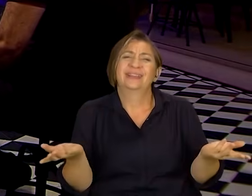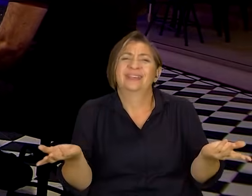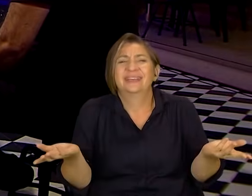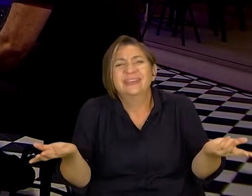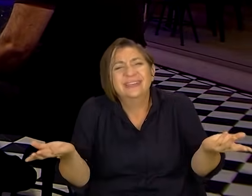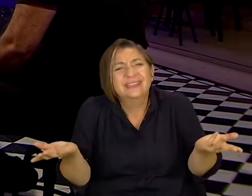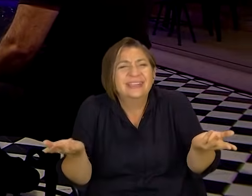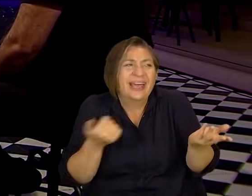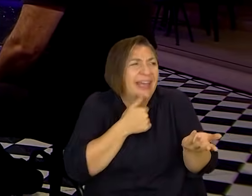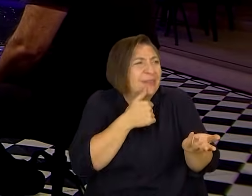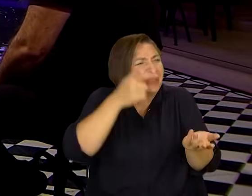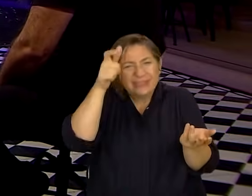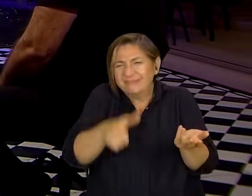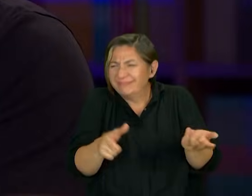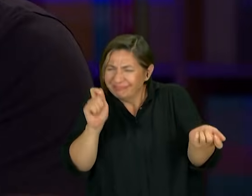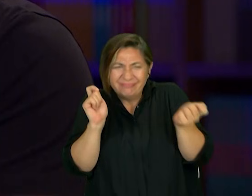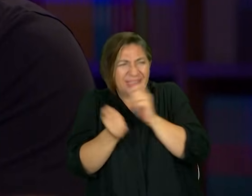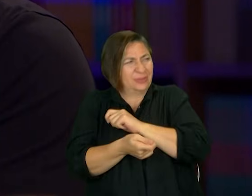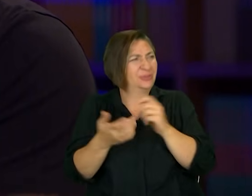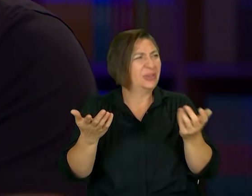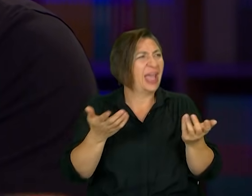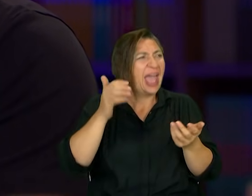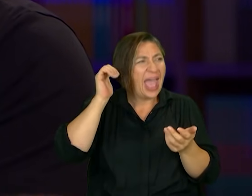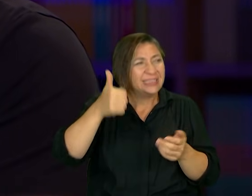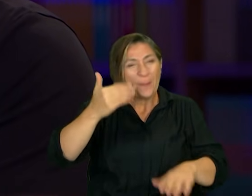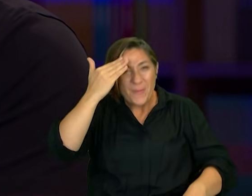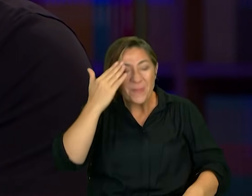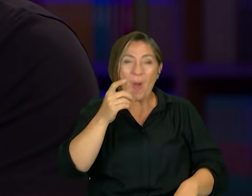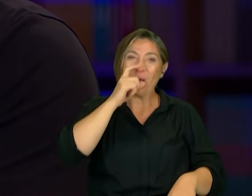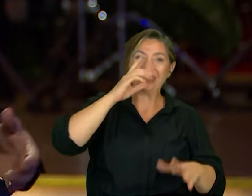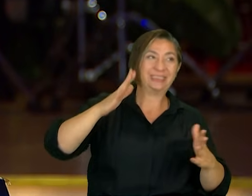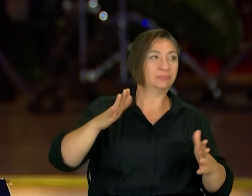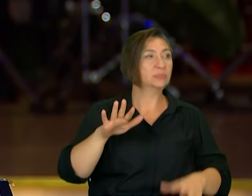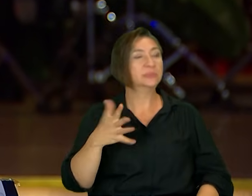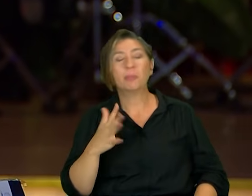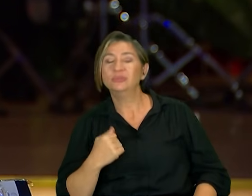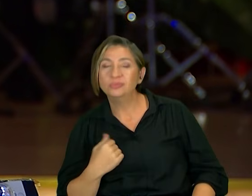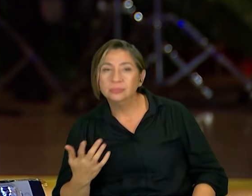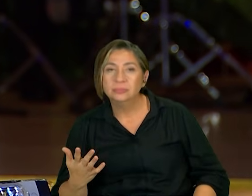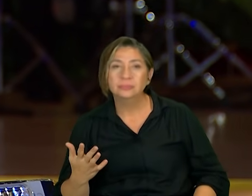herifin karakteri değişiyor. Her zaman merhaba Okancığım diyen adam. Ne haber canım?